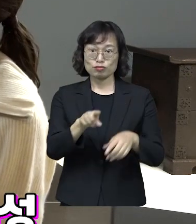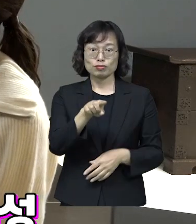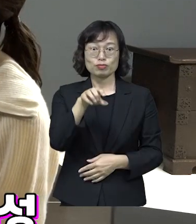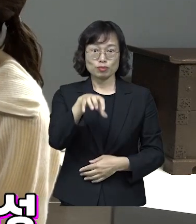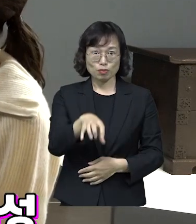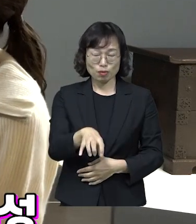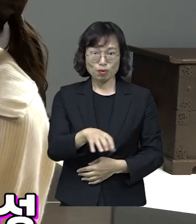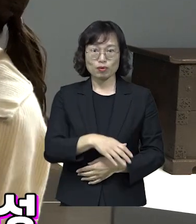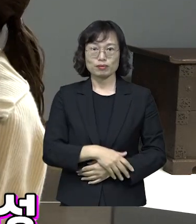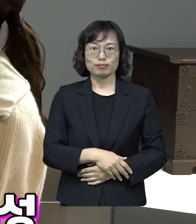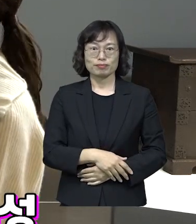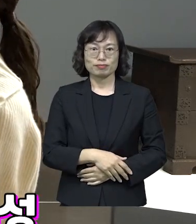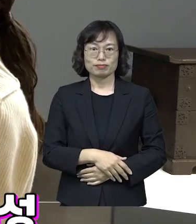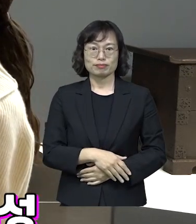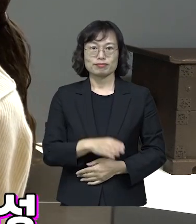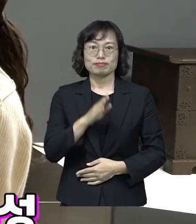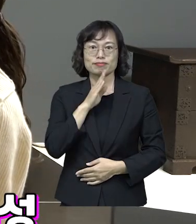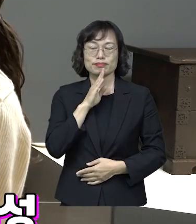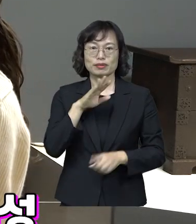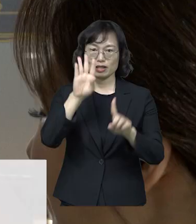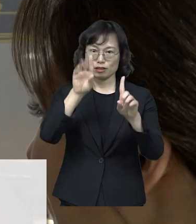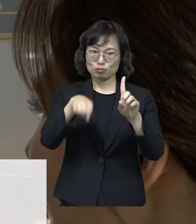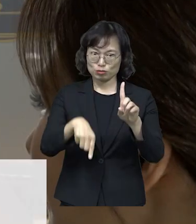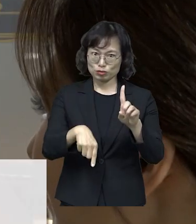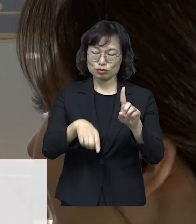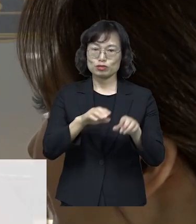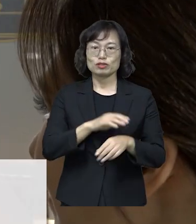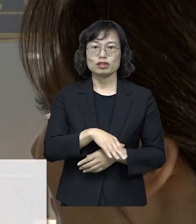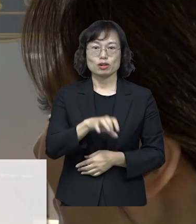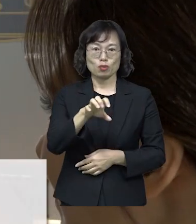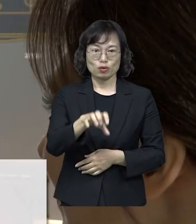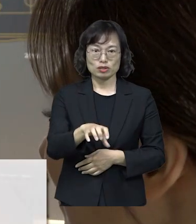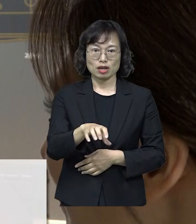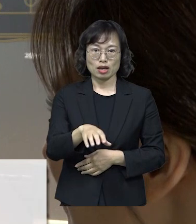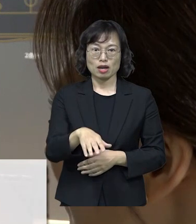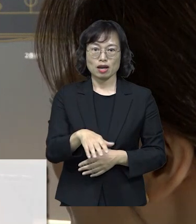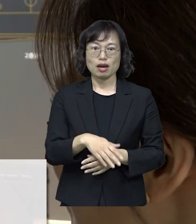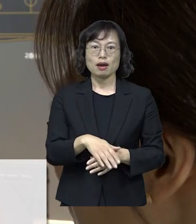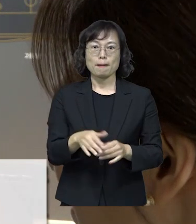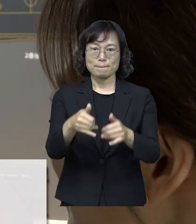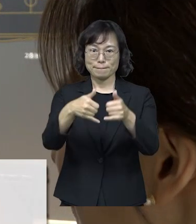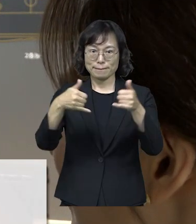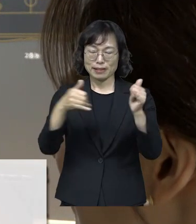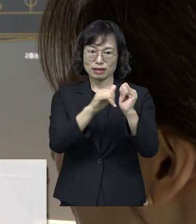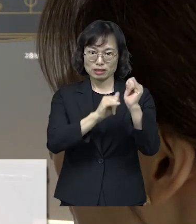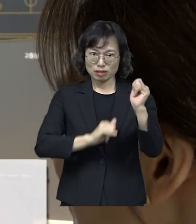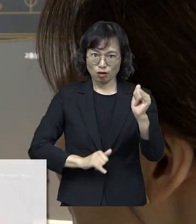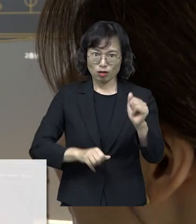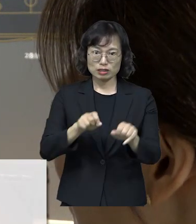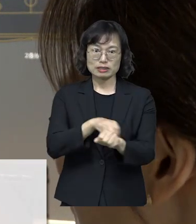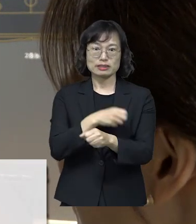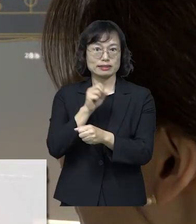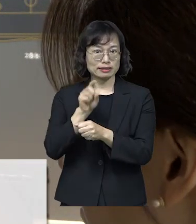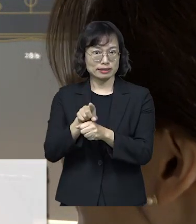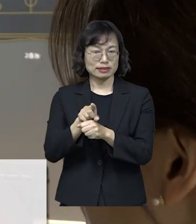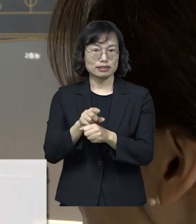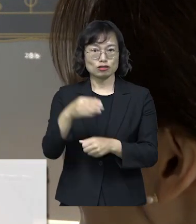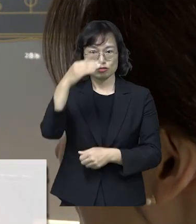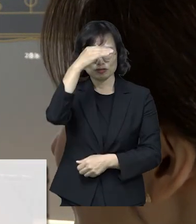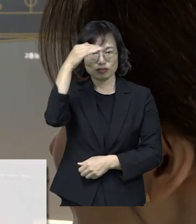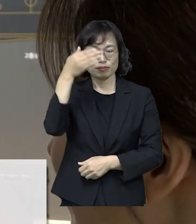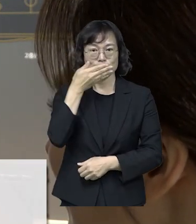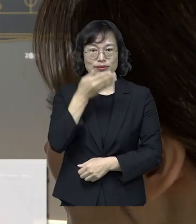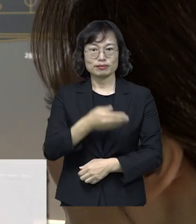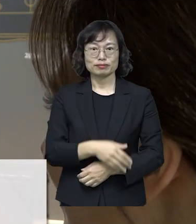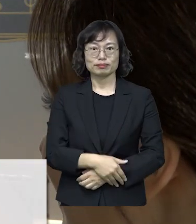1부부터 살펴보려면 여기 보면 될까요? 예, 1부 생활에 스며들다에서는 반다지의 역사와